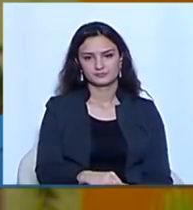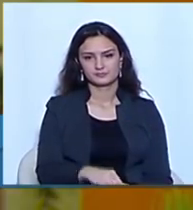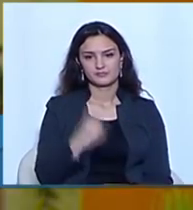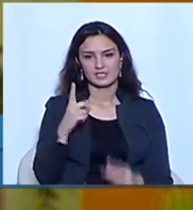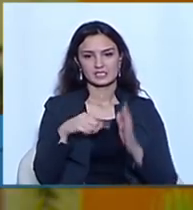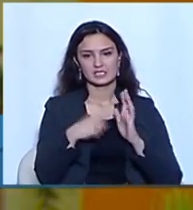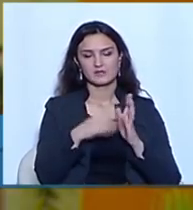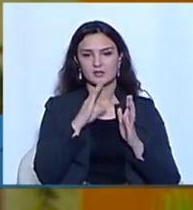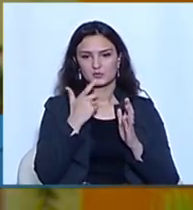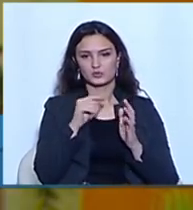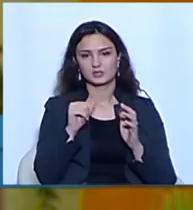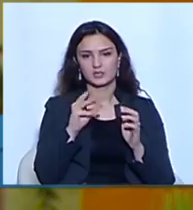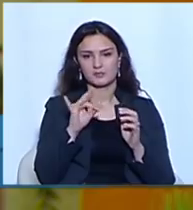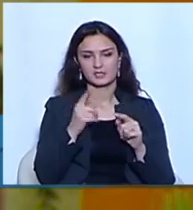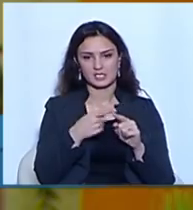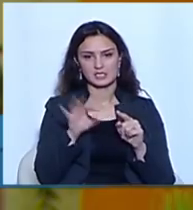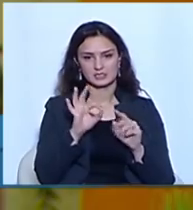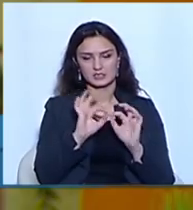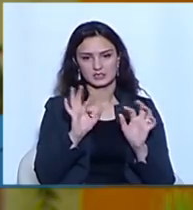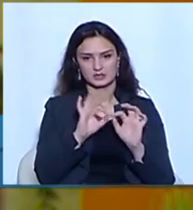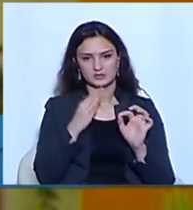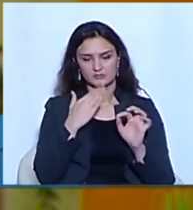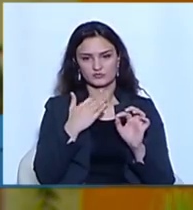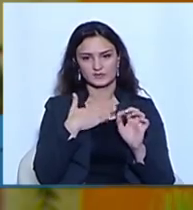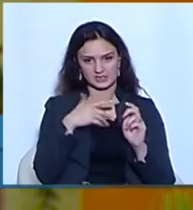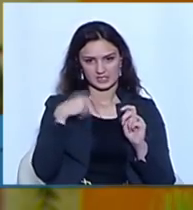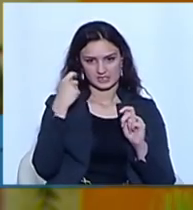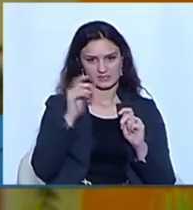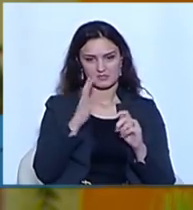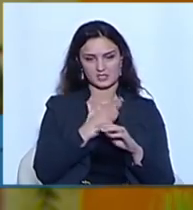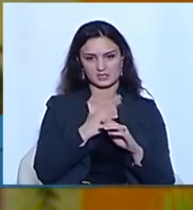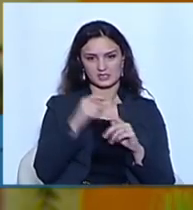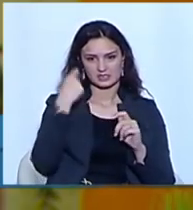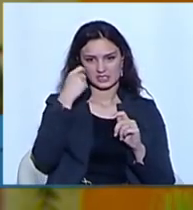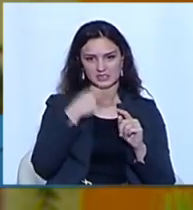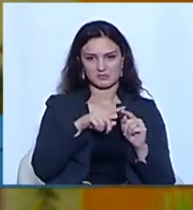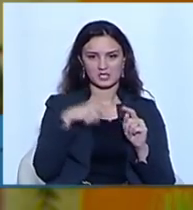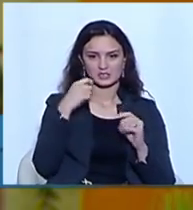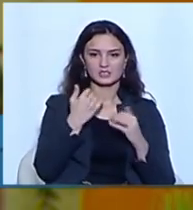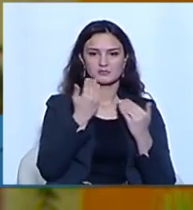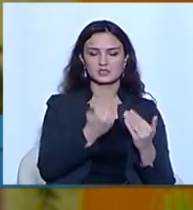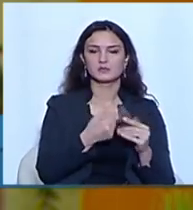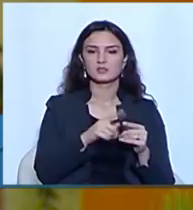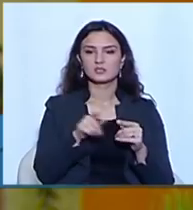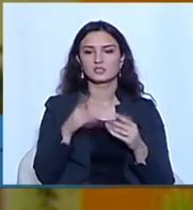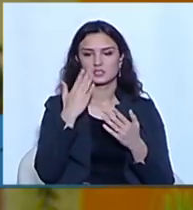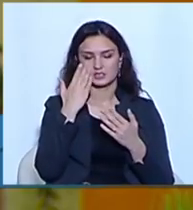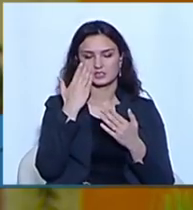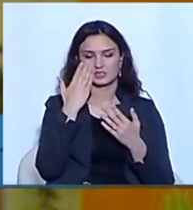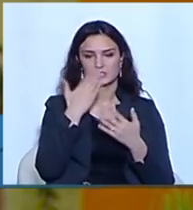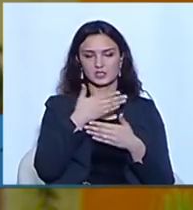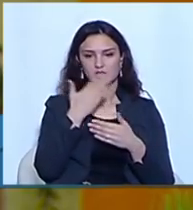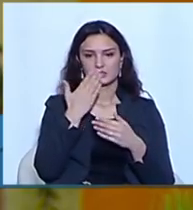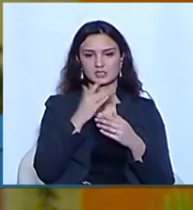ჩნდება, ქალბატონ თამარ, ჩვენ ყოველთვის ასე საუბრობთ ხოლმე. ჩვენი გადაცემა არ არის გადაცემა გადაცემისთვის. ეს არის საჯარო